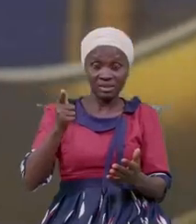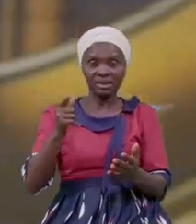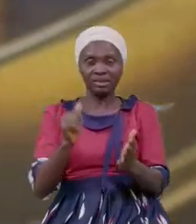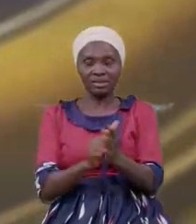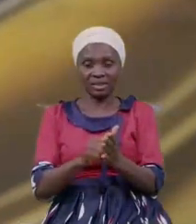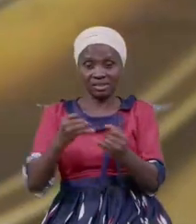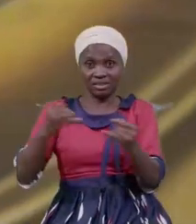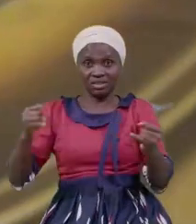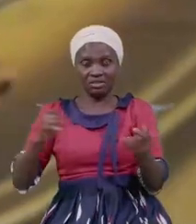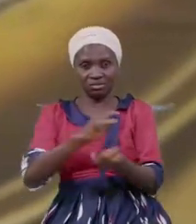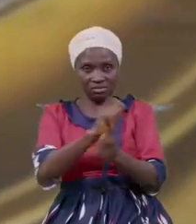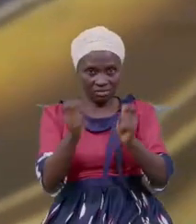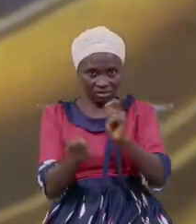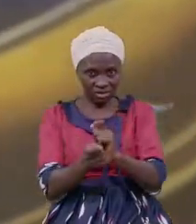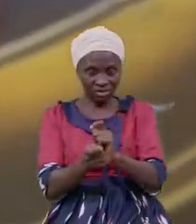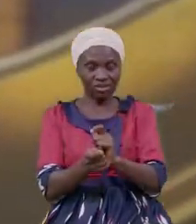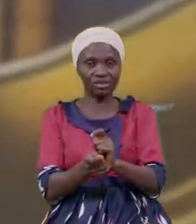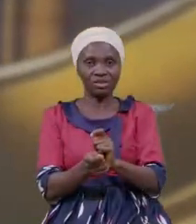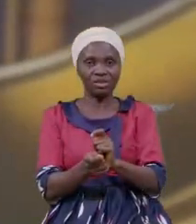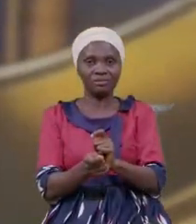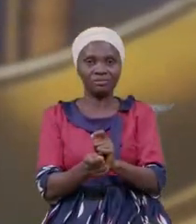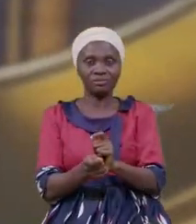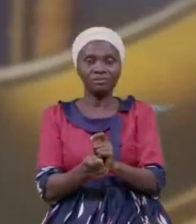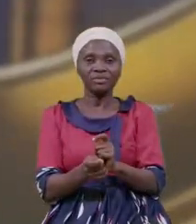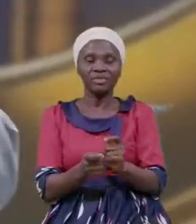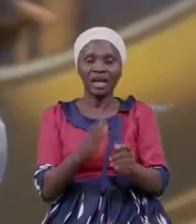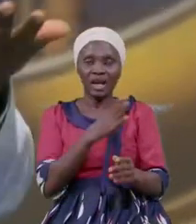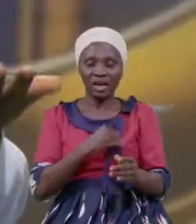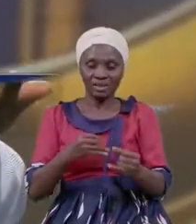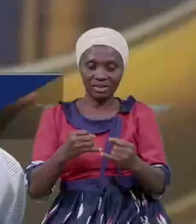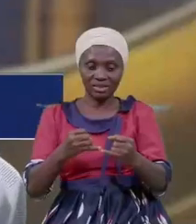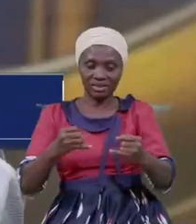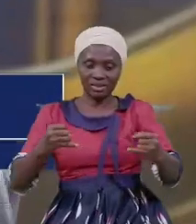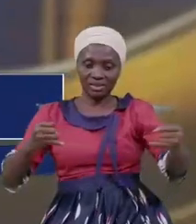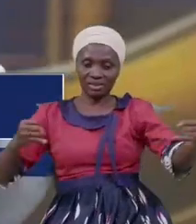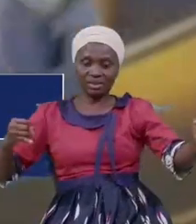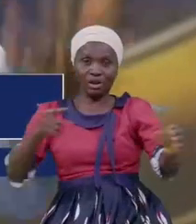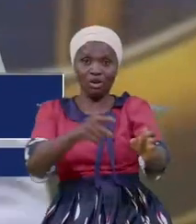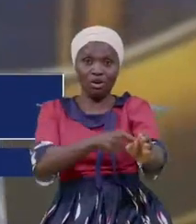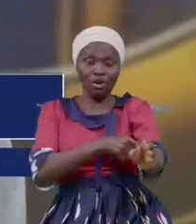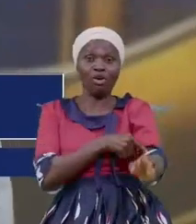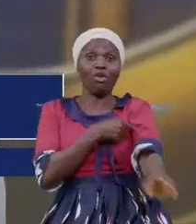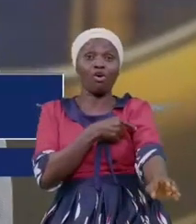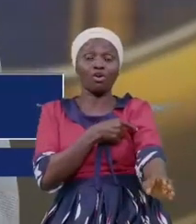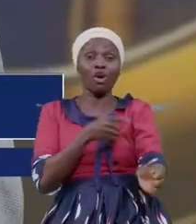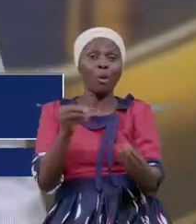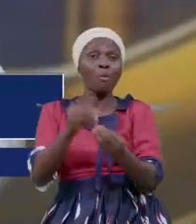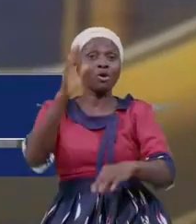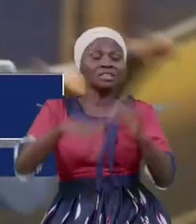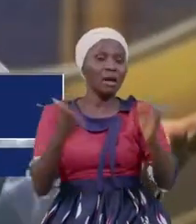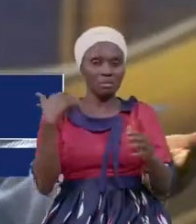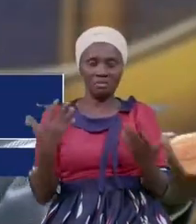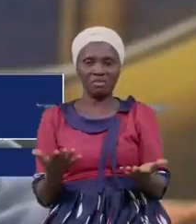ont changé ça en corde parce que l'éléphant maintenant avait grandi l'éléphant pouvait briser la